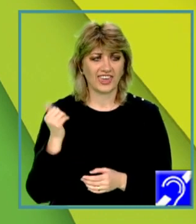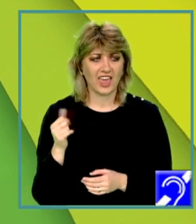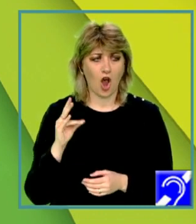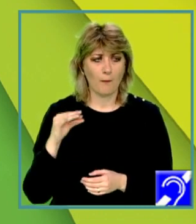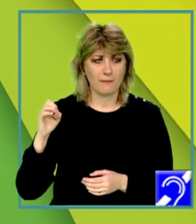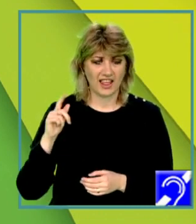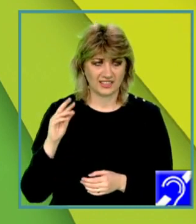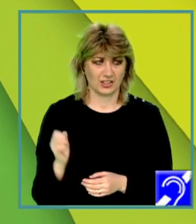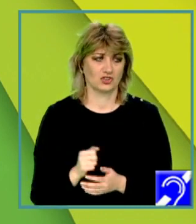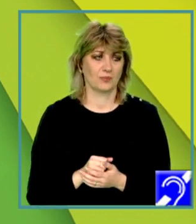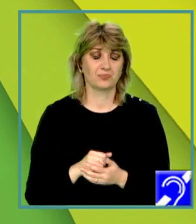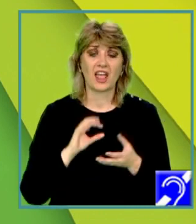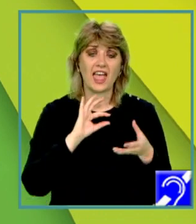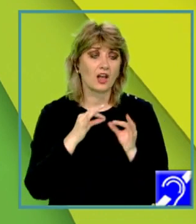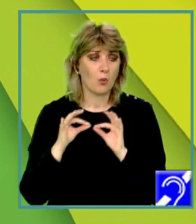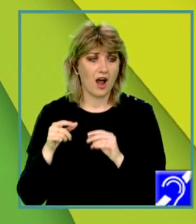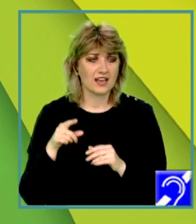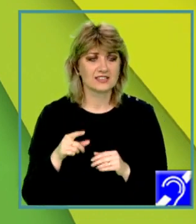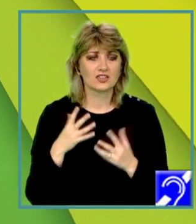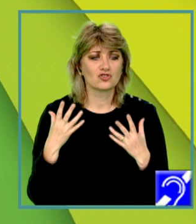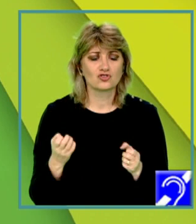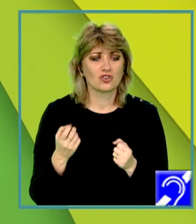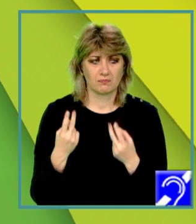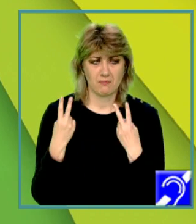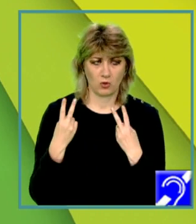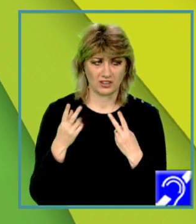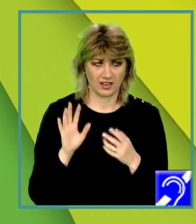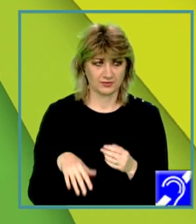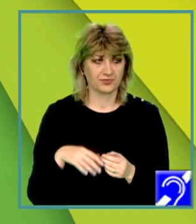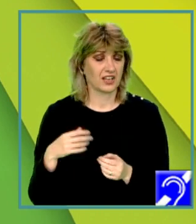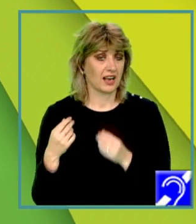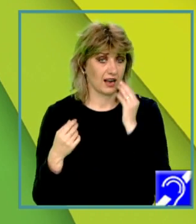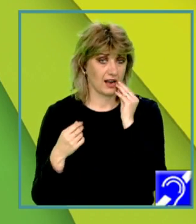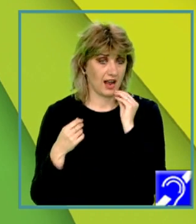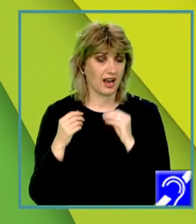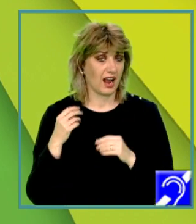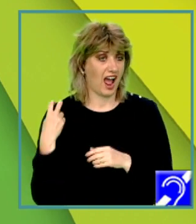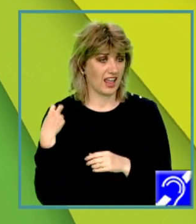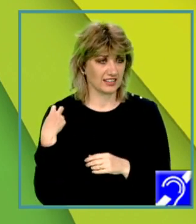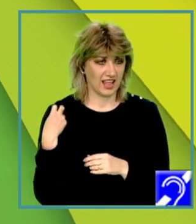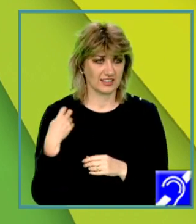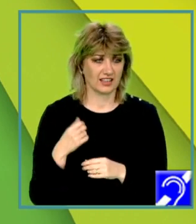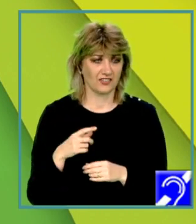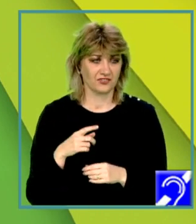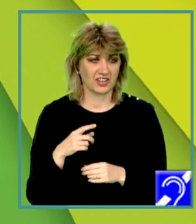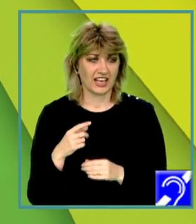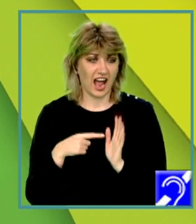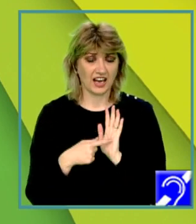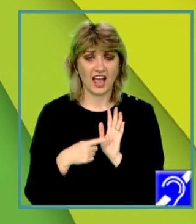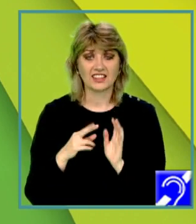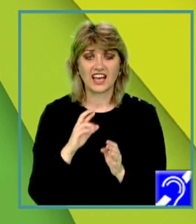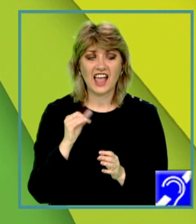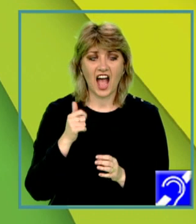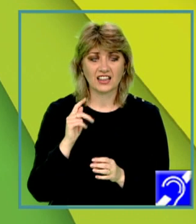dublă semnificație cea calitativă care Indică tipul reactanților și a produșilor de reacție și cea cantitativă